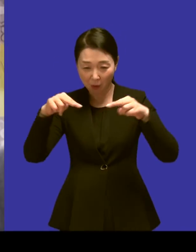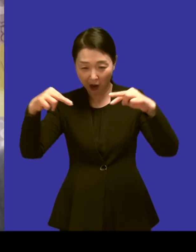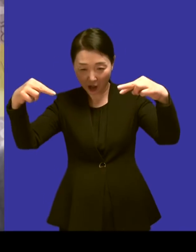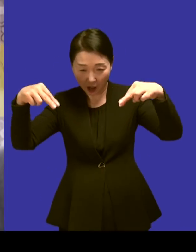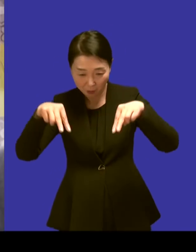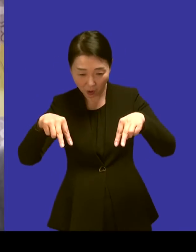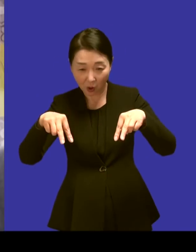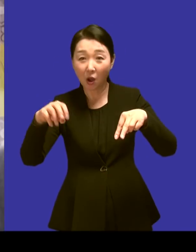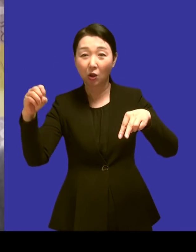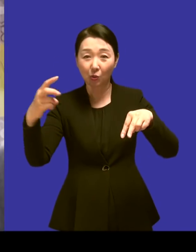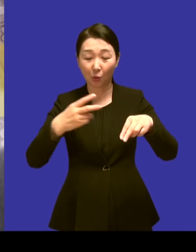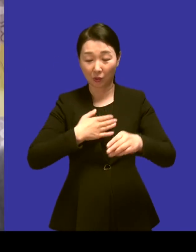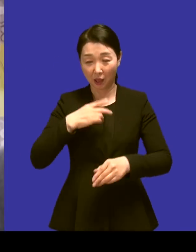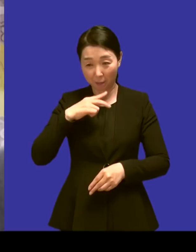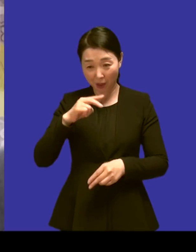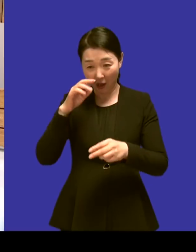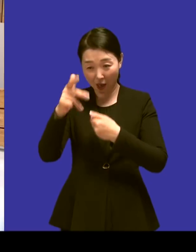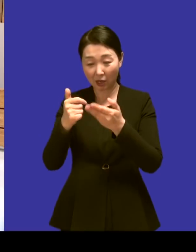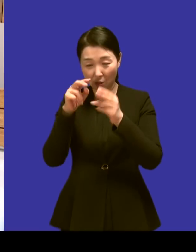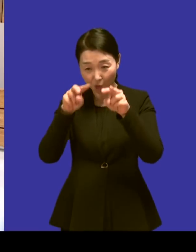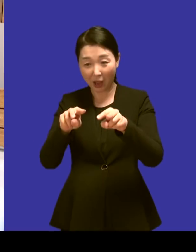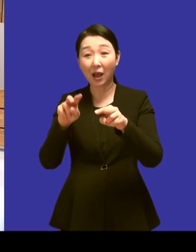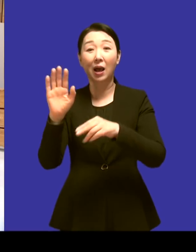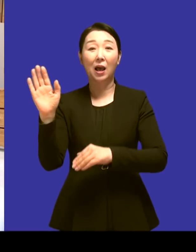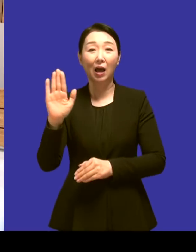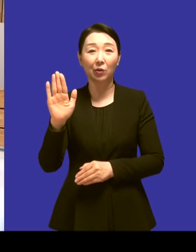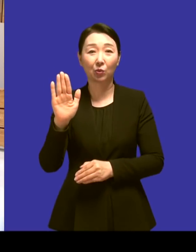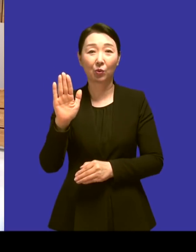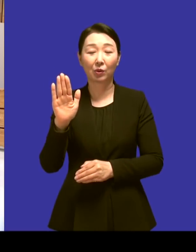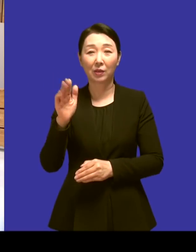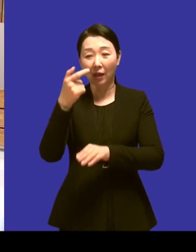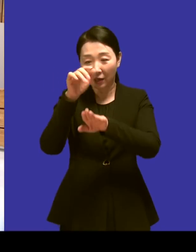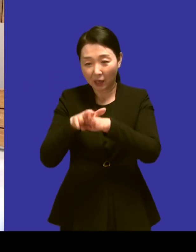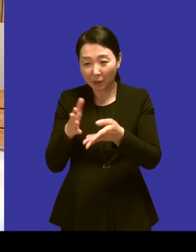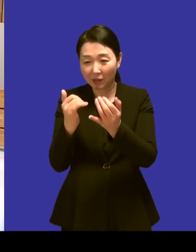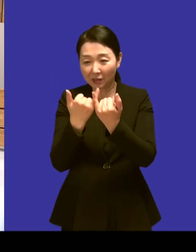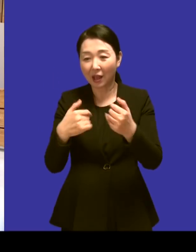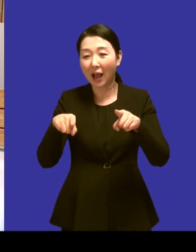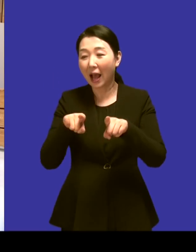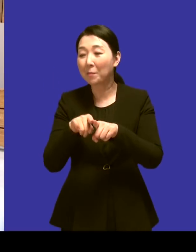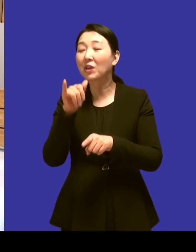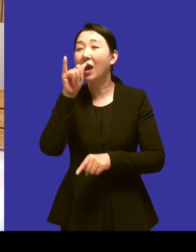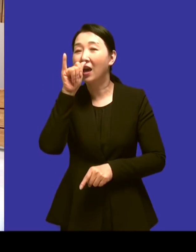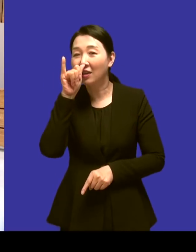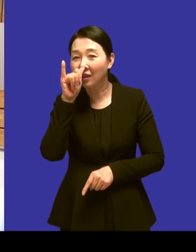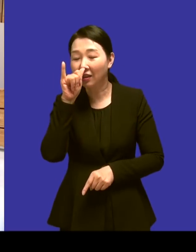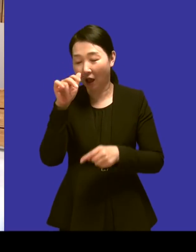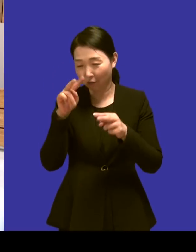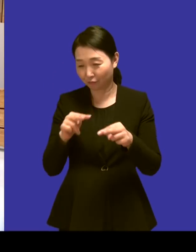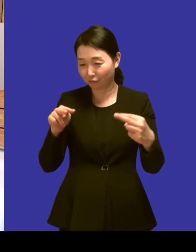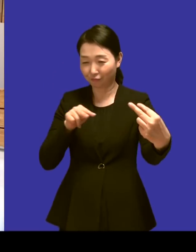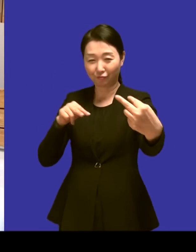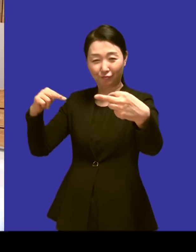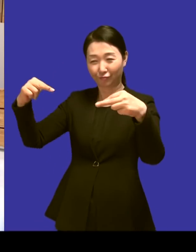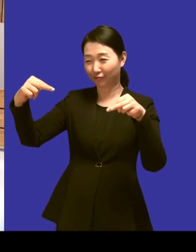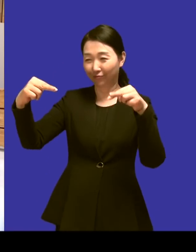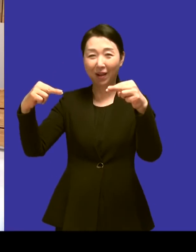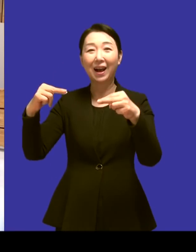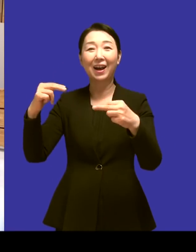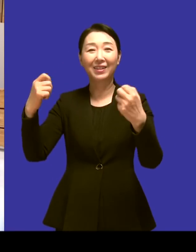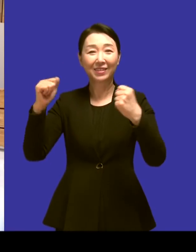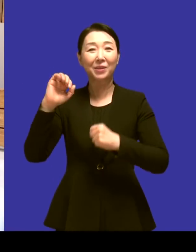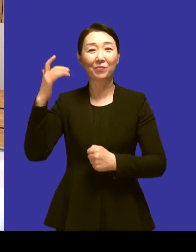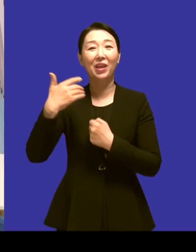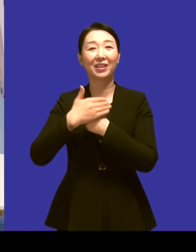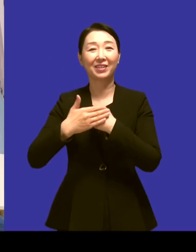그와 동시에 나만 하나님을 보는 게 아니라 우리 같이 예배하는 사람들 옆에 있다를 약간 서로 보는 게 저희에게 또 힘이 되고 또